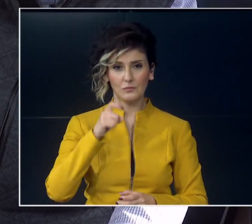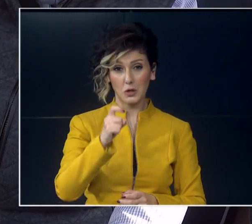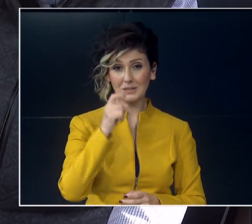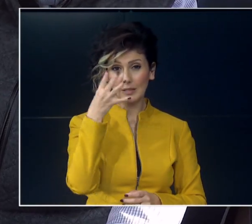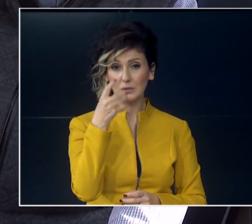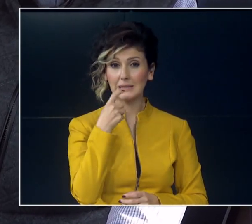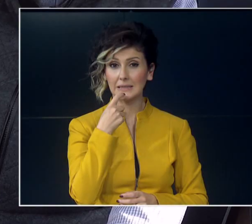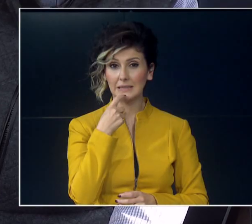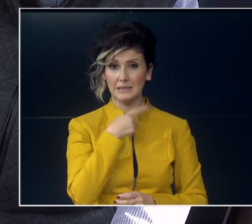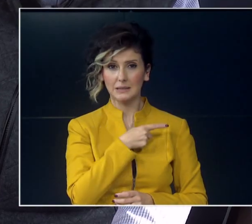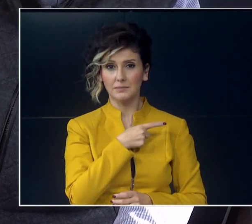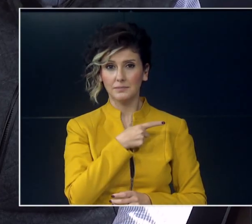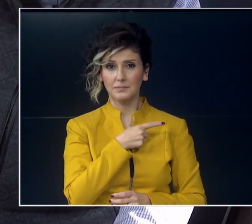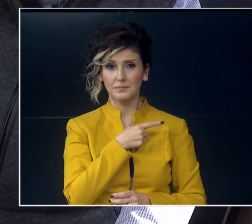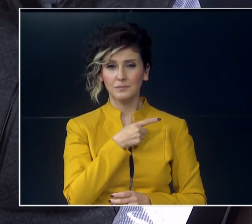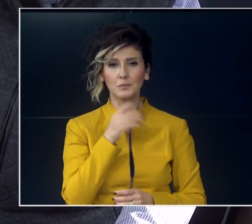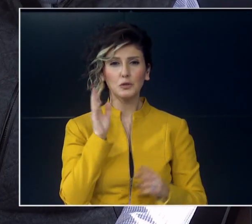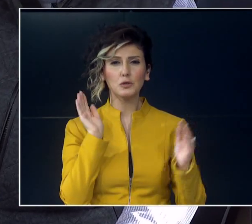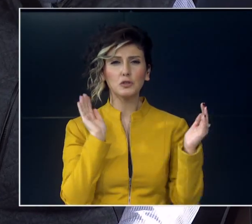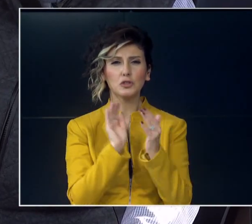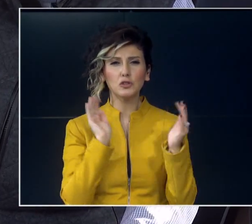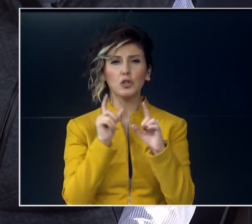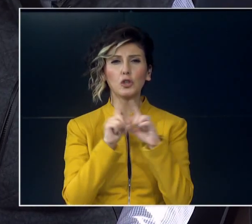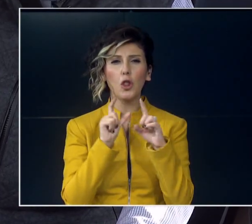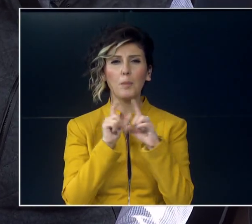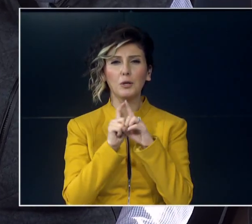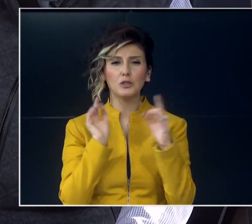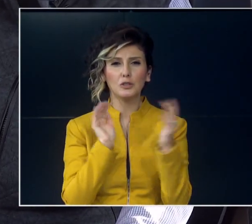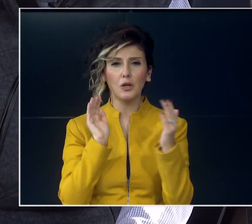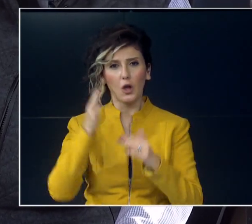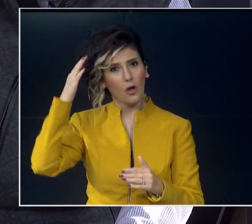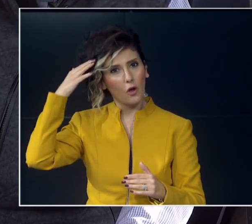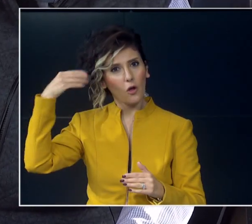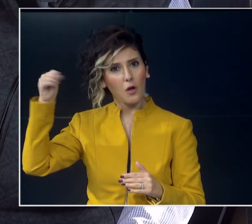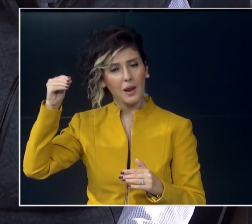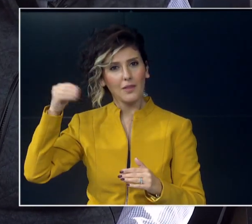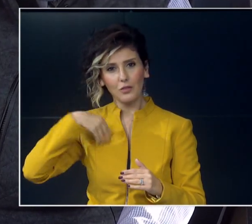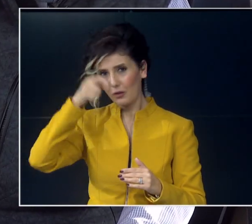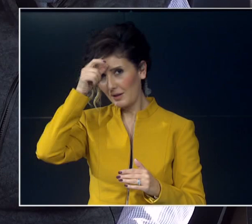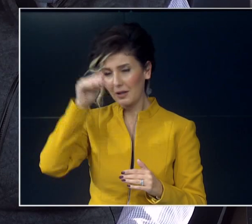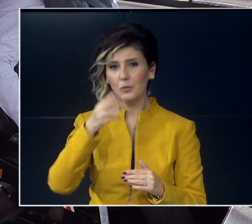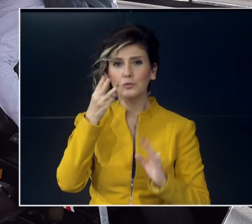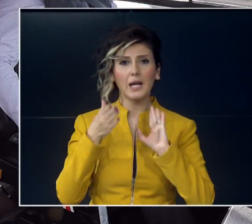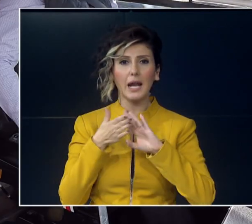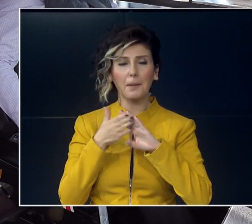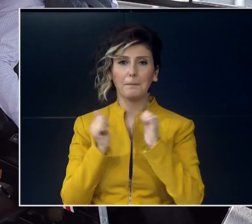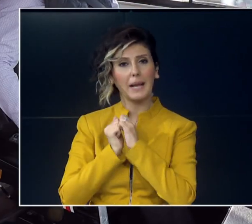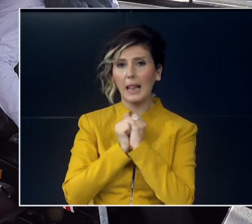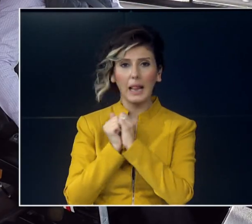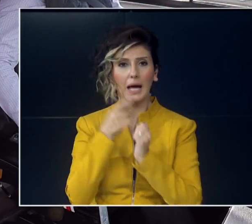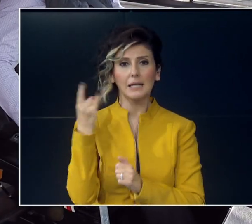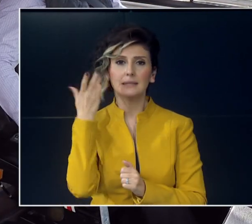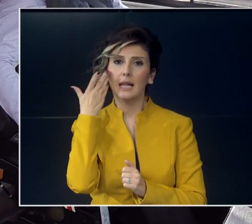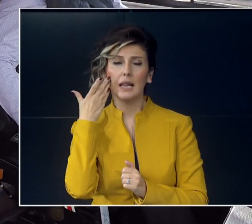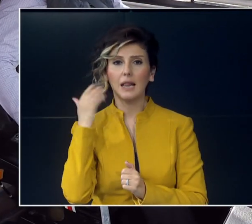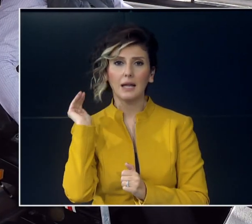...94'te küçük böyle bir dolmuş ile Hollanda'dan Türkiye'ye geldim. 3 tane arkadaş birlikte böyle gezdirerek. Evet. Ama